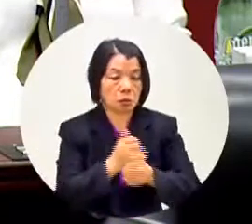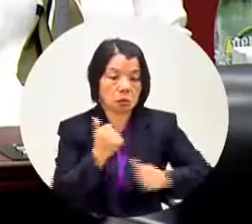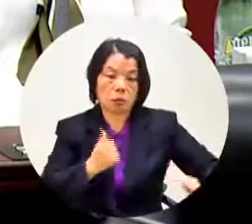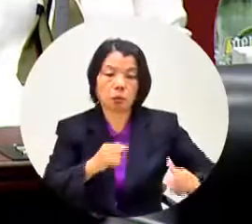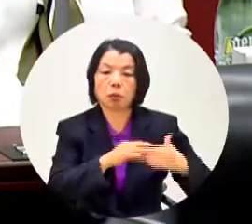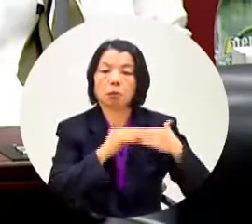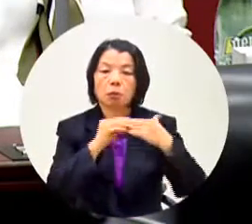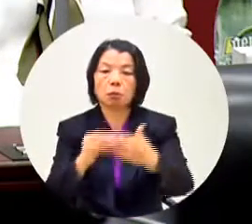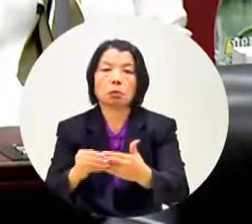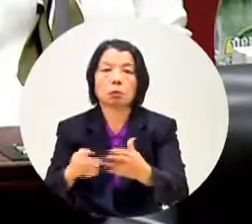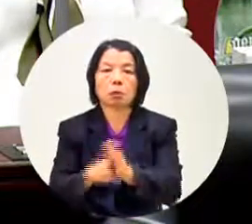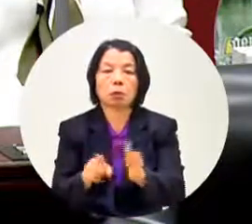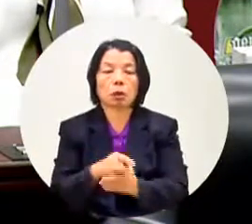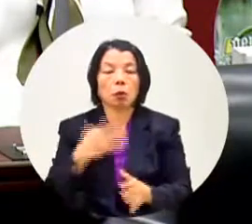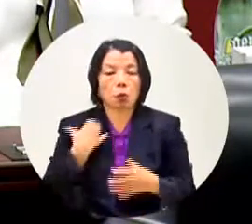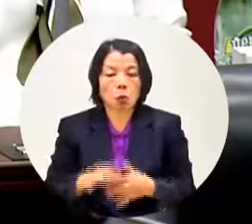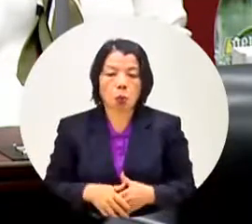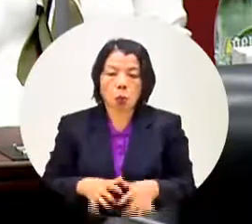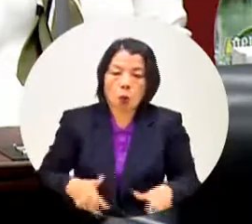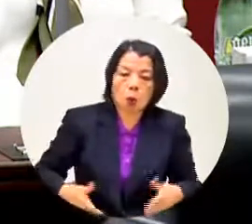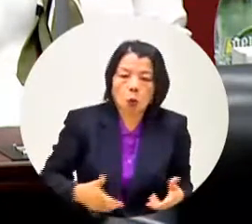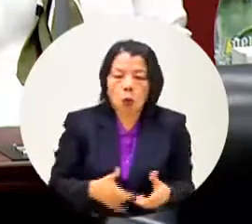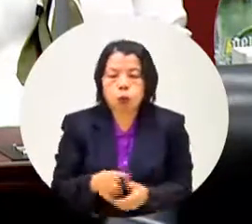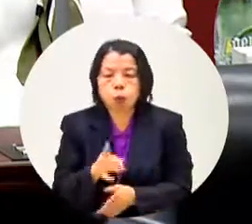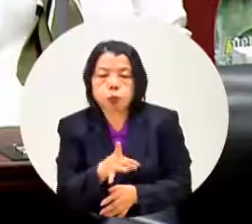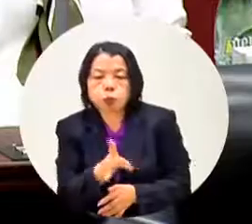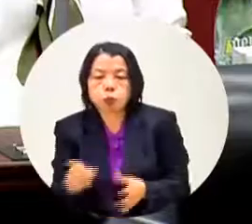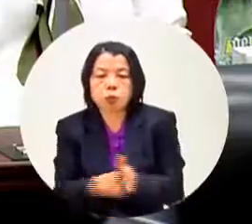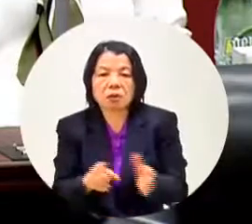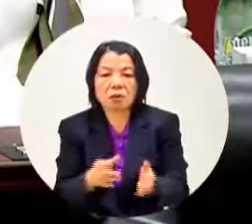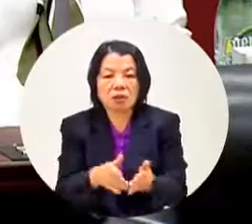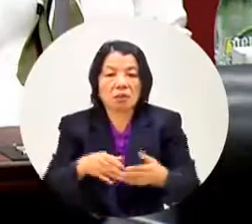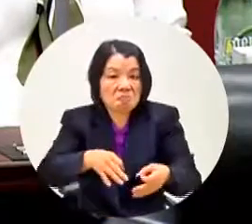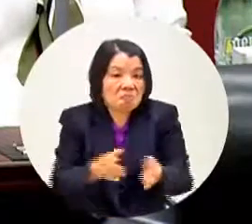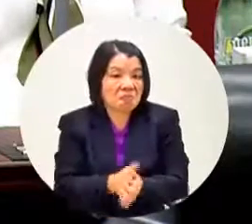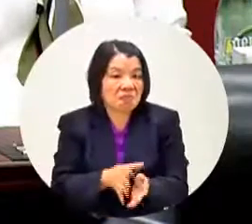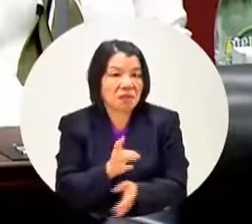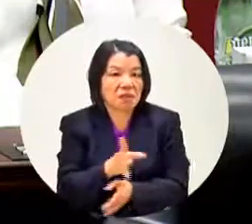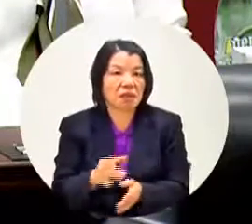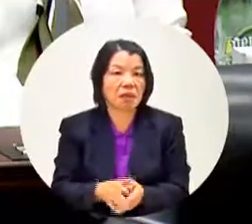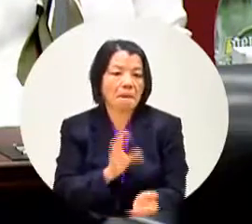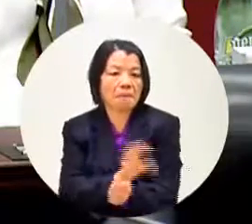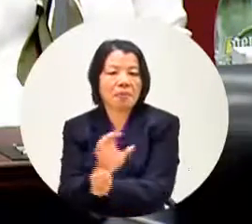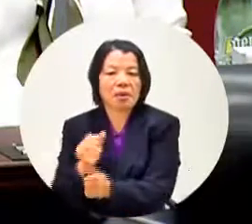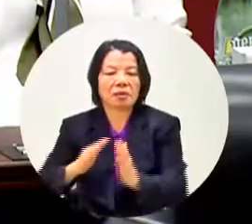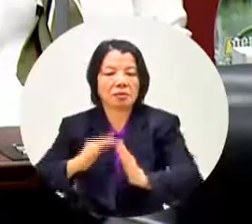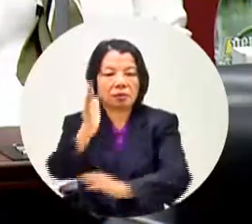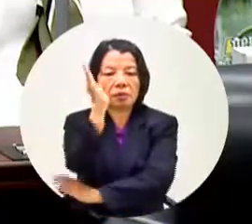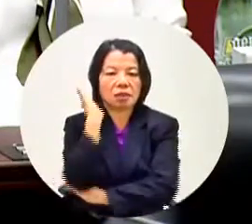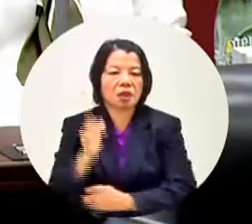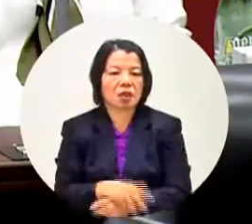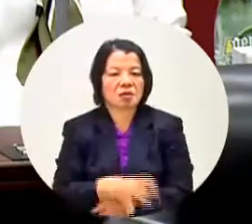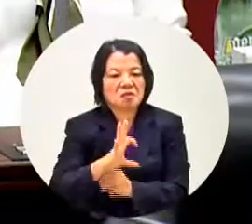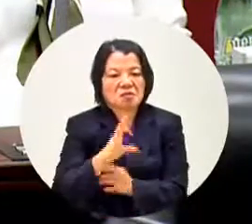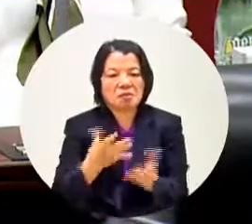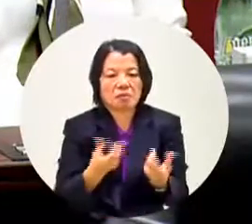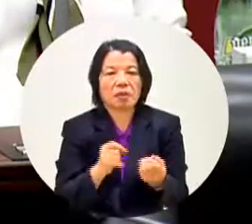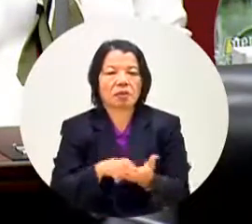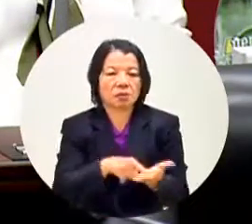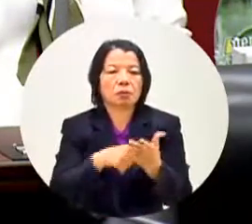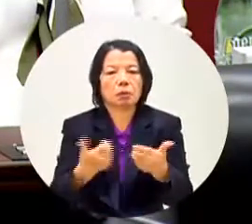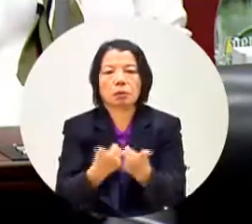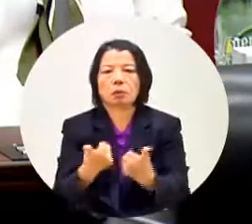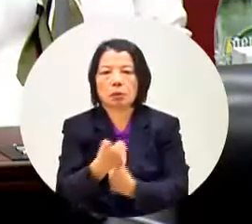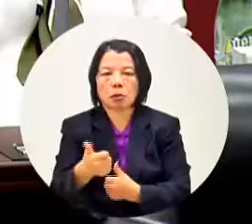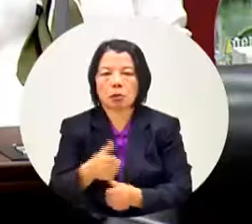会想带您的孙子去一个光秃秃没有遮荫的亲子公园吗？ 那些幼苗这么小，种大的不会活，